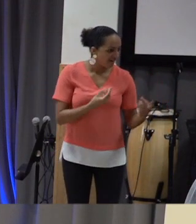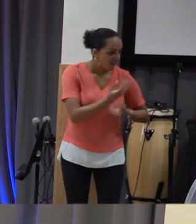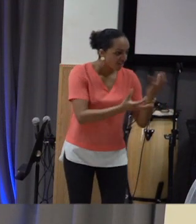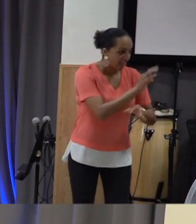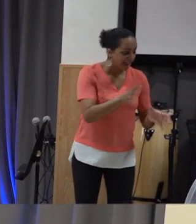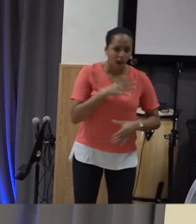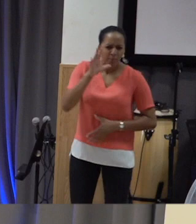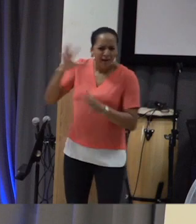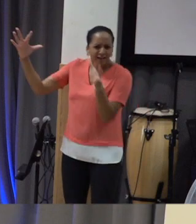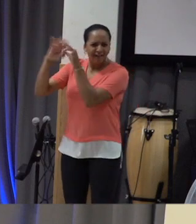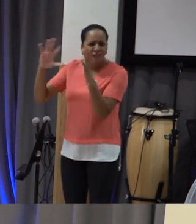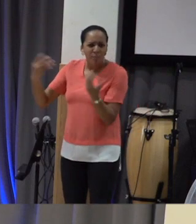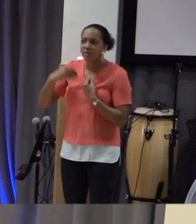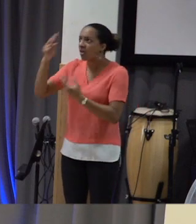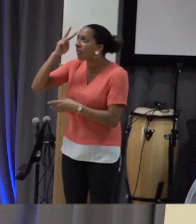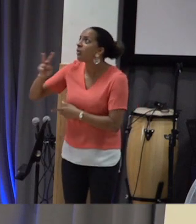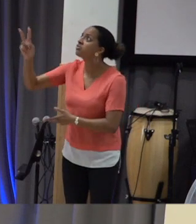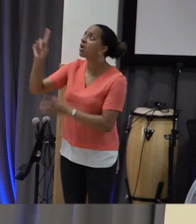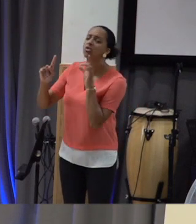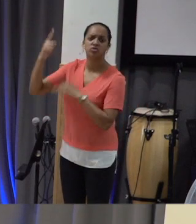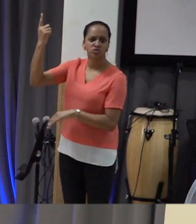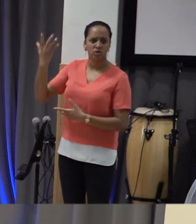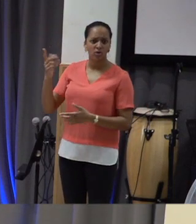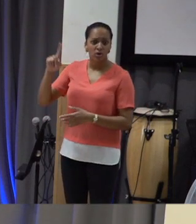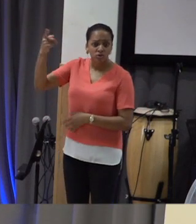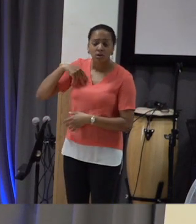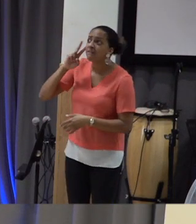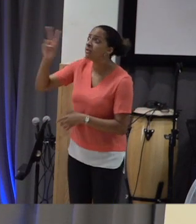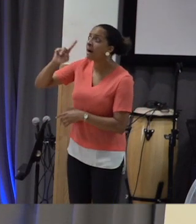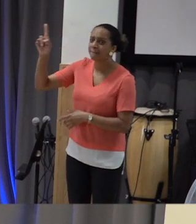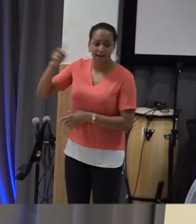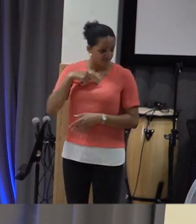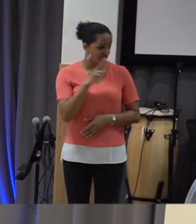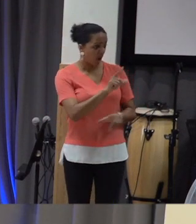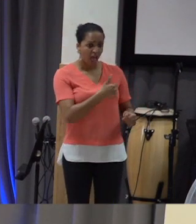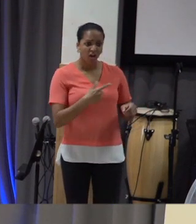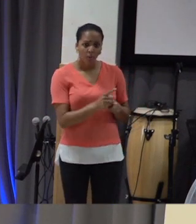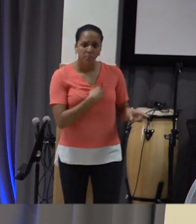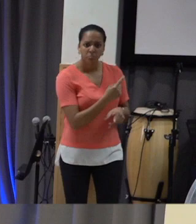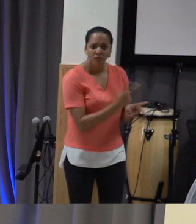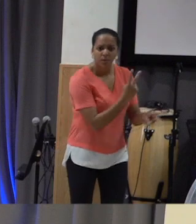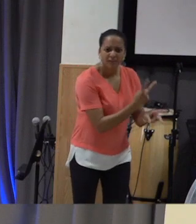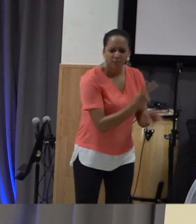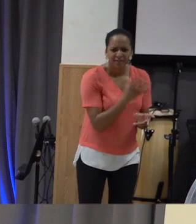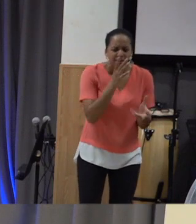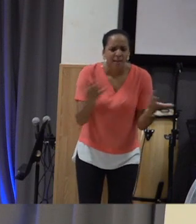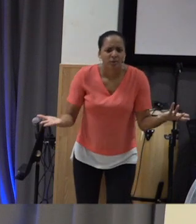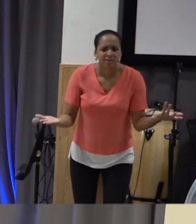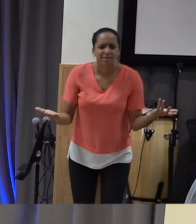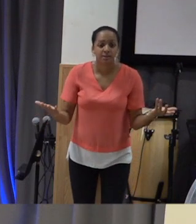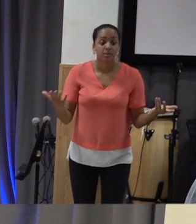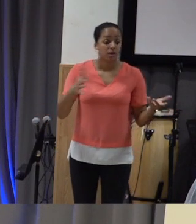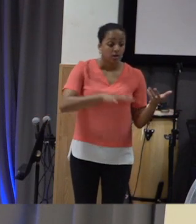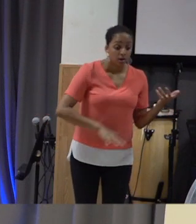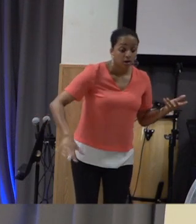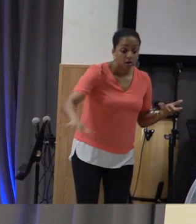vois, comment honoreras-tu Dieu que tu ne vois pas? Celui qui honore les hommes, les femmes et les enfants de ce monde honorera Dieu